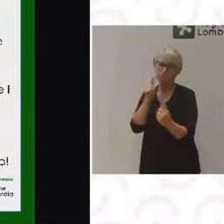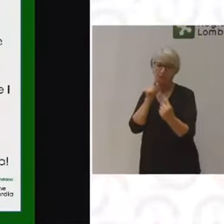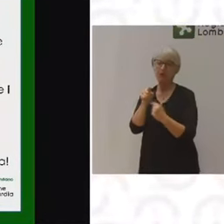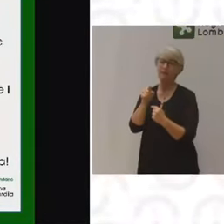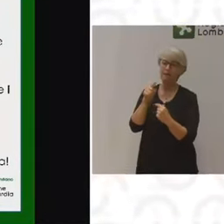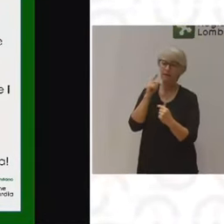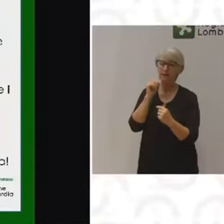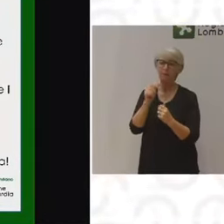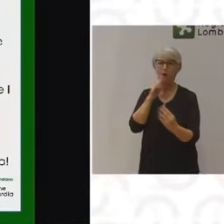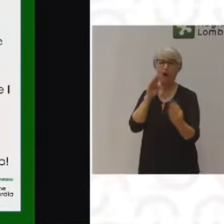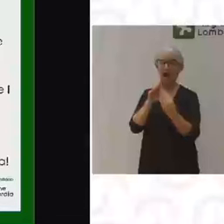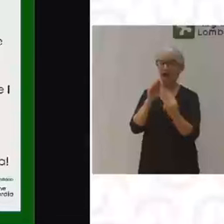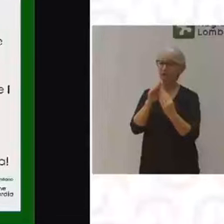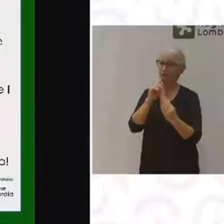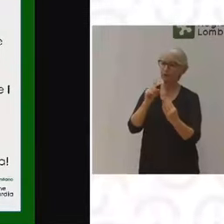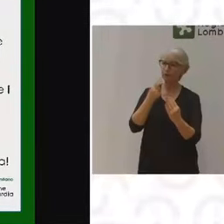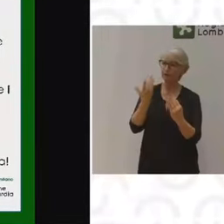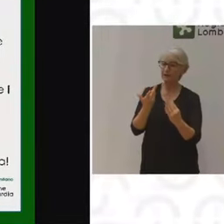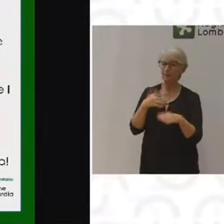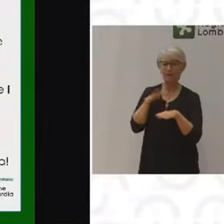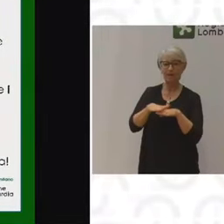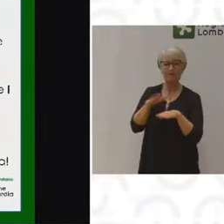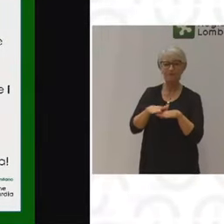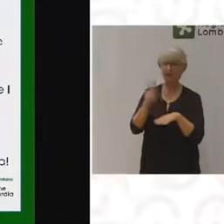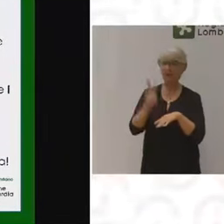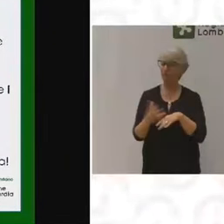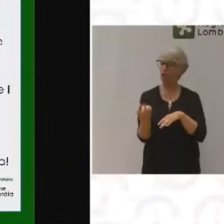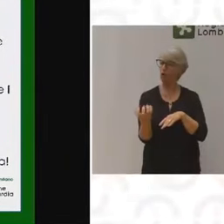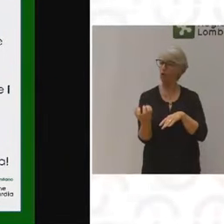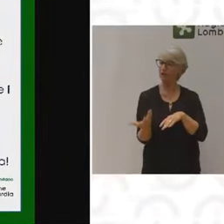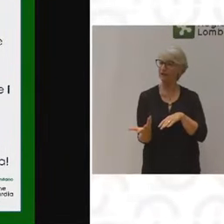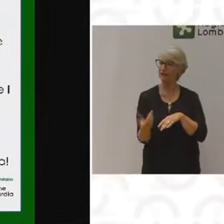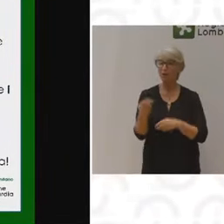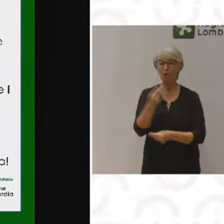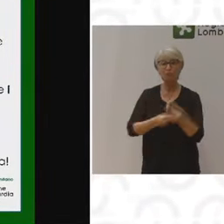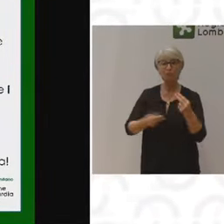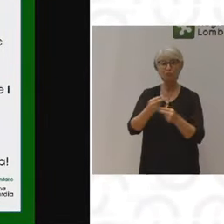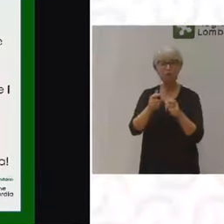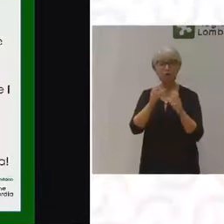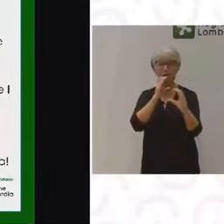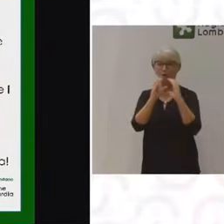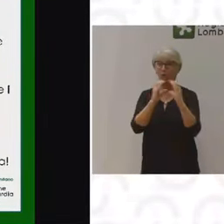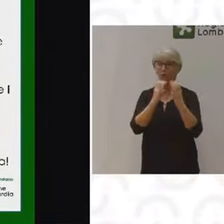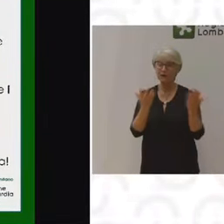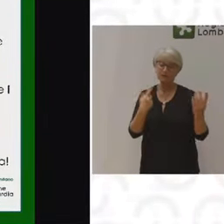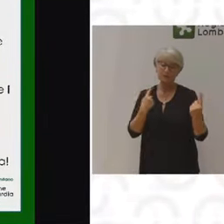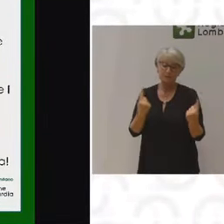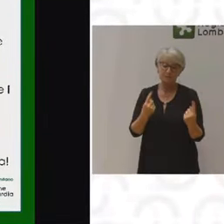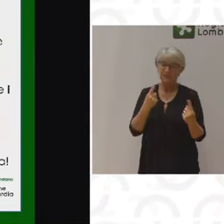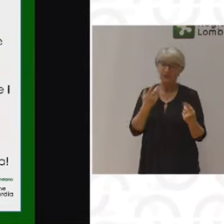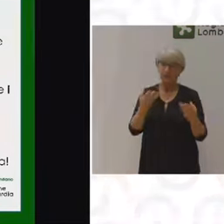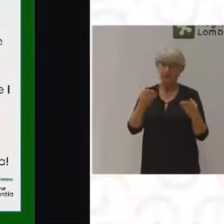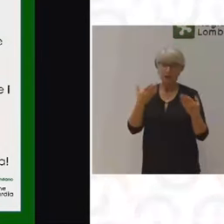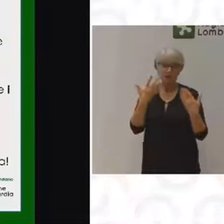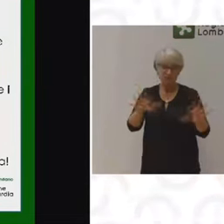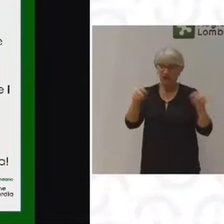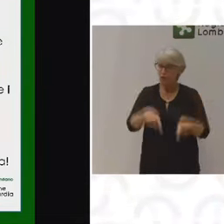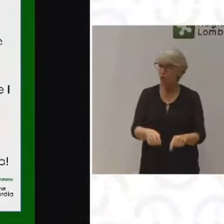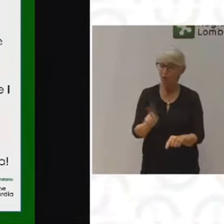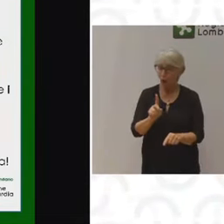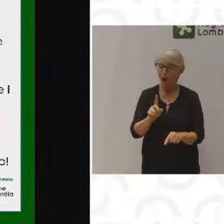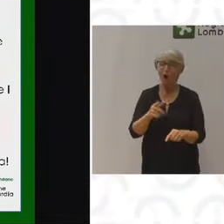ma perché posso affrontarla a partire da esperienze concrete. Quindi un progetto di comunicazione che ci aspettiamo che non finisca oggi, anzi che